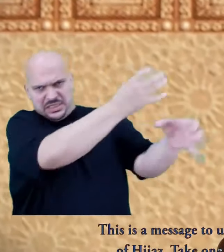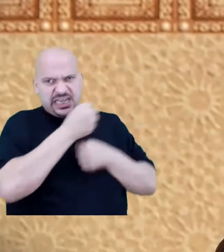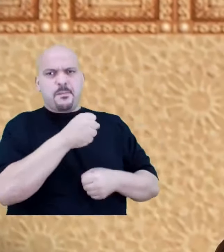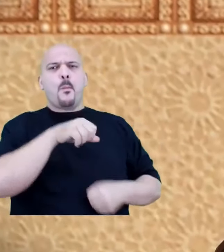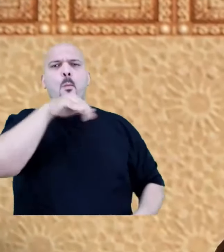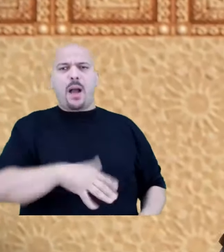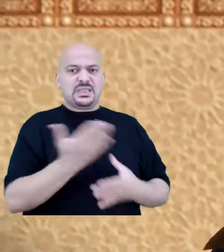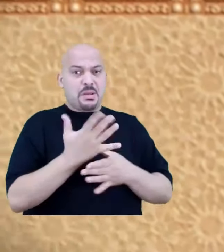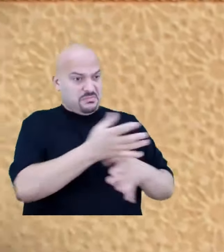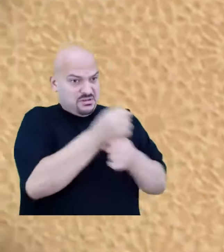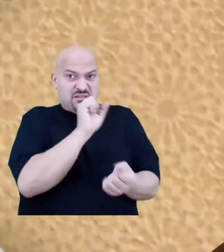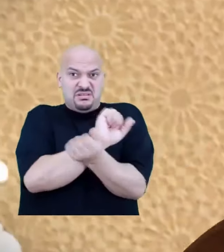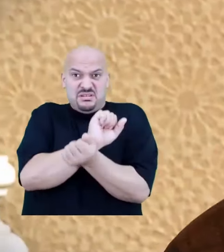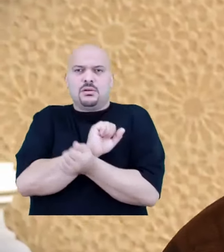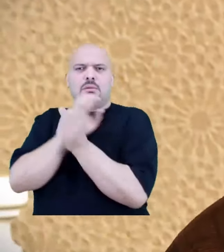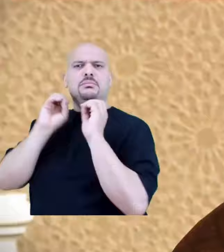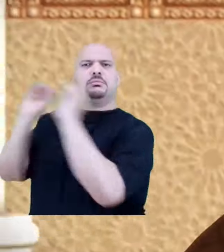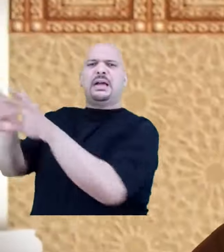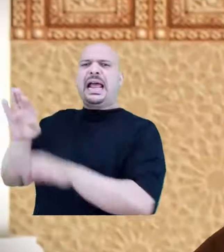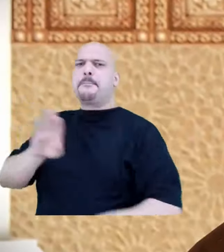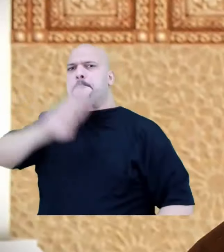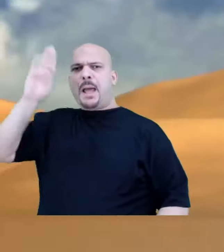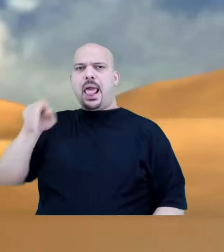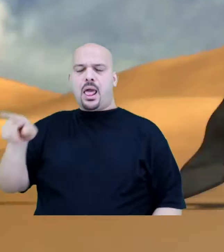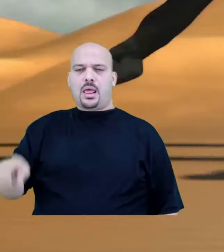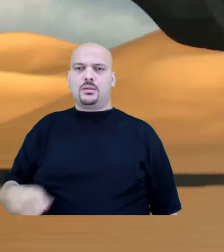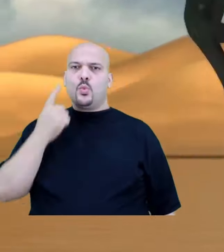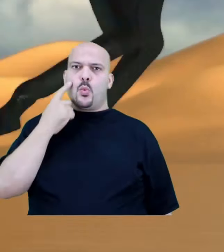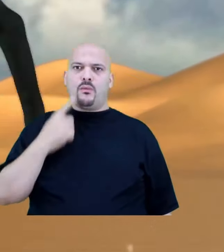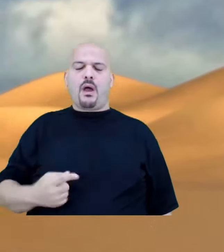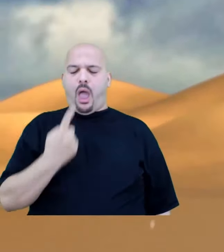كسرى. أمر مولاي.